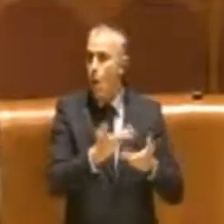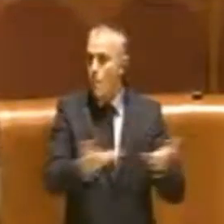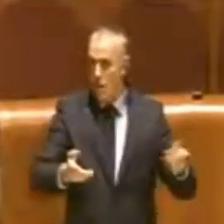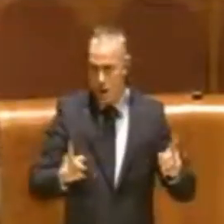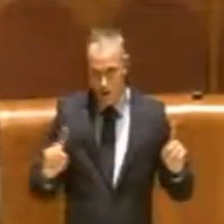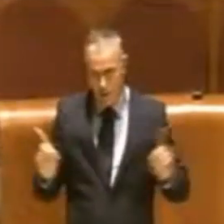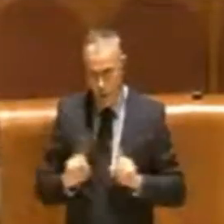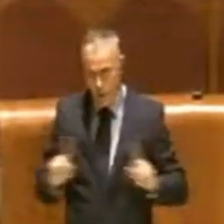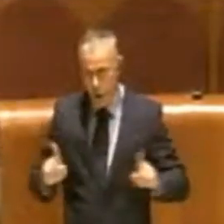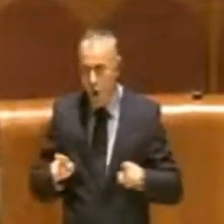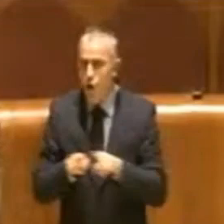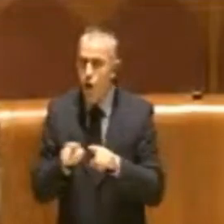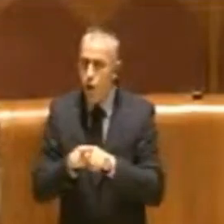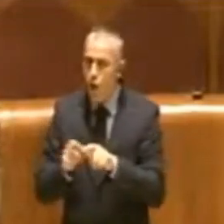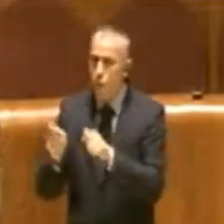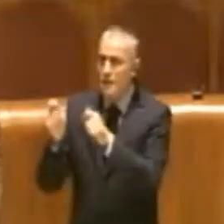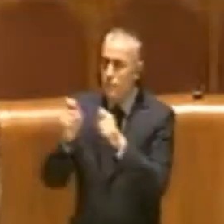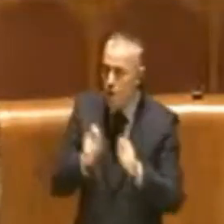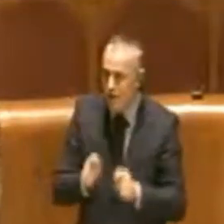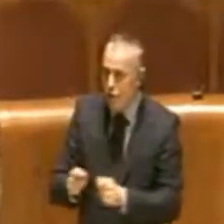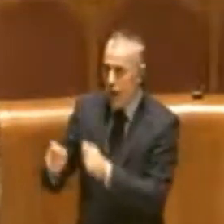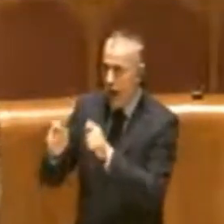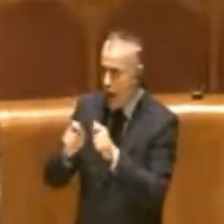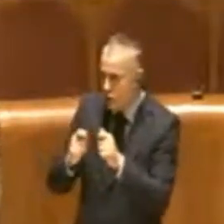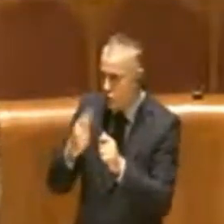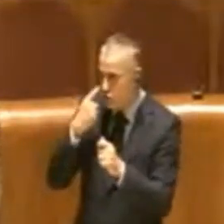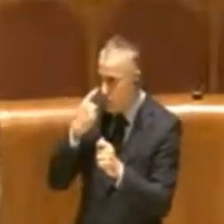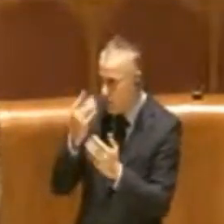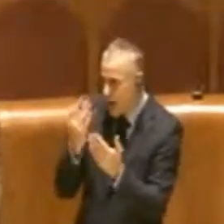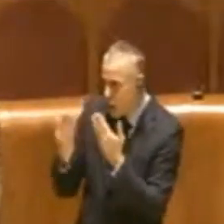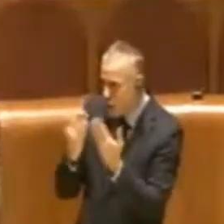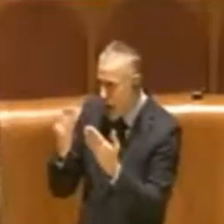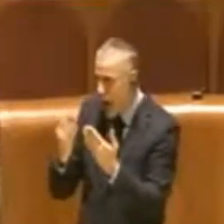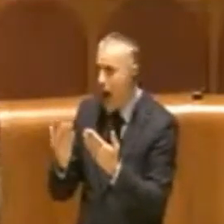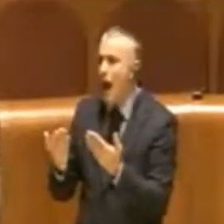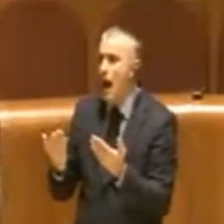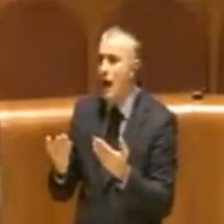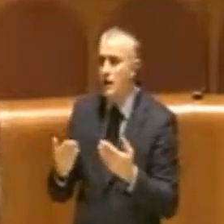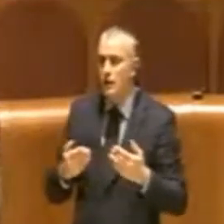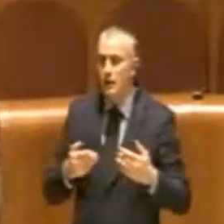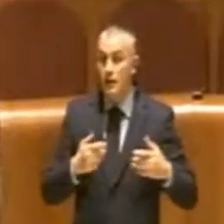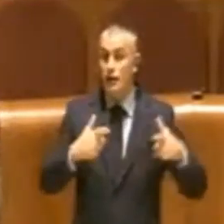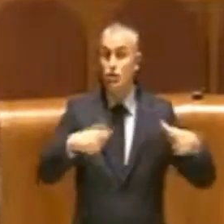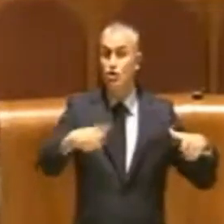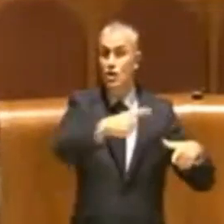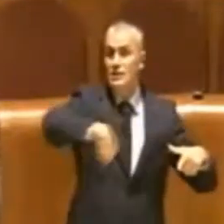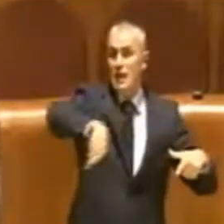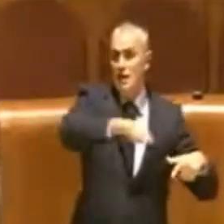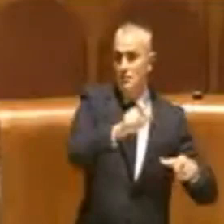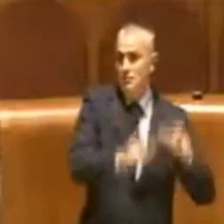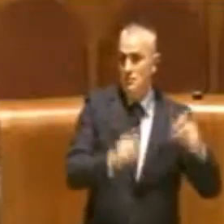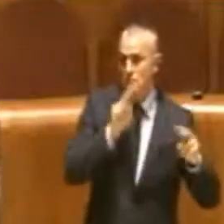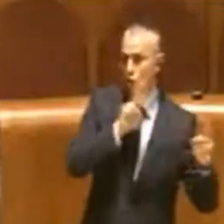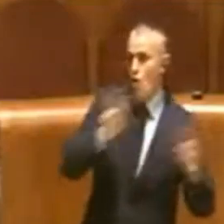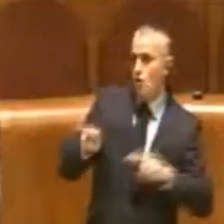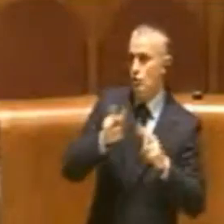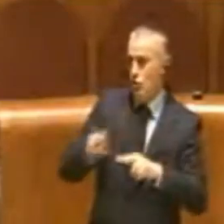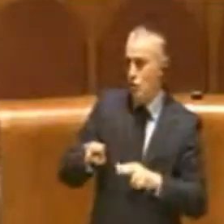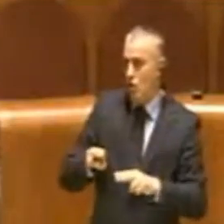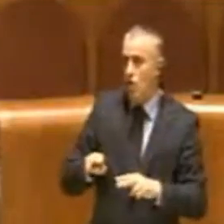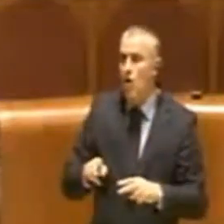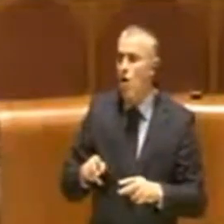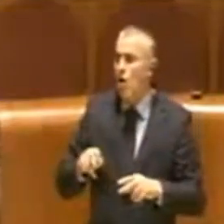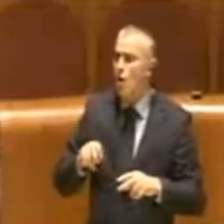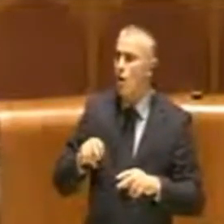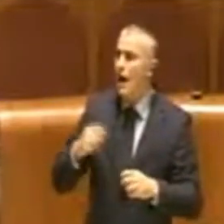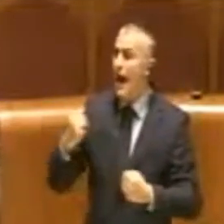strumento di monitoraggio, di misurazione e di controllo della cittadinanza, e non questo sulle attività